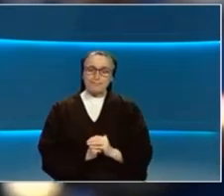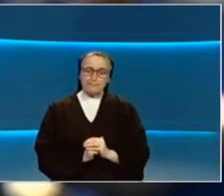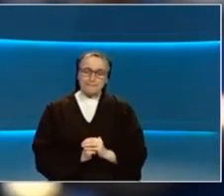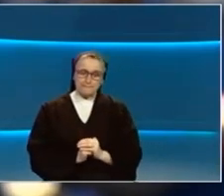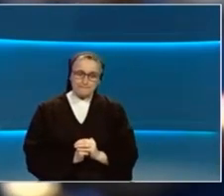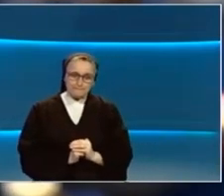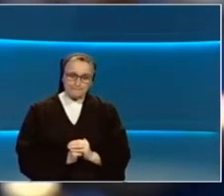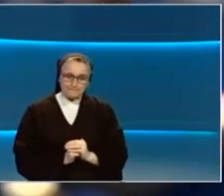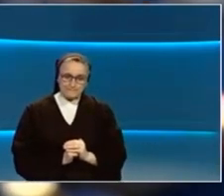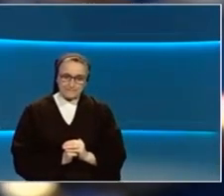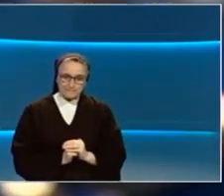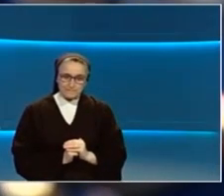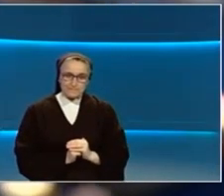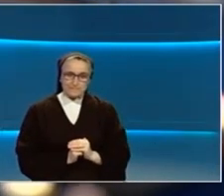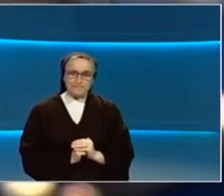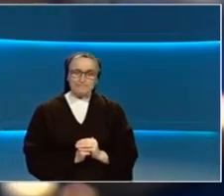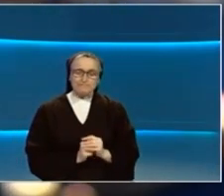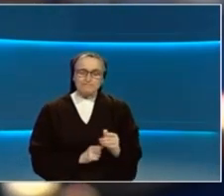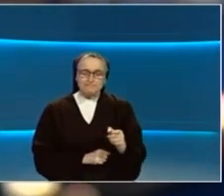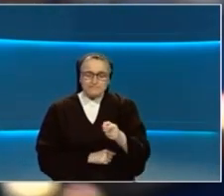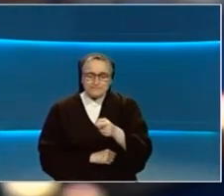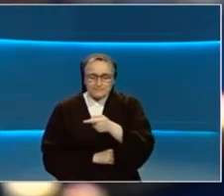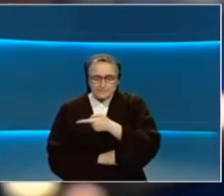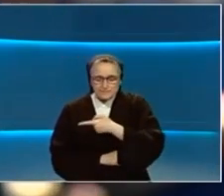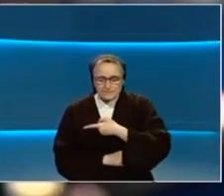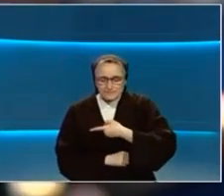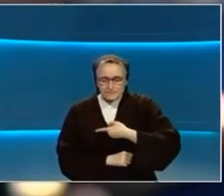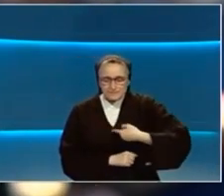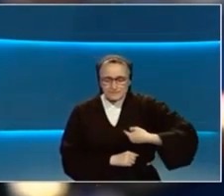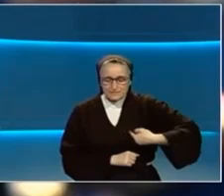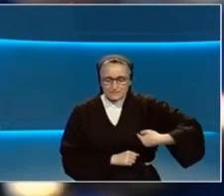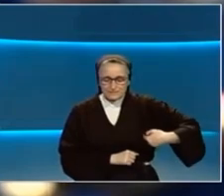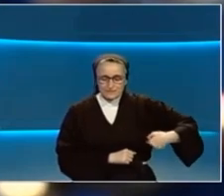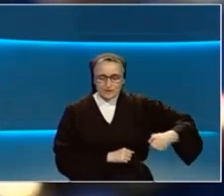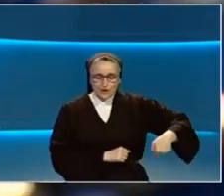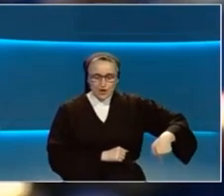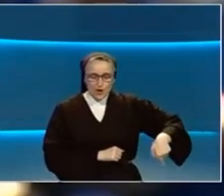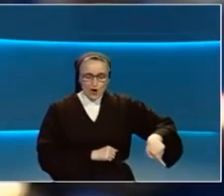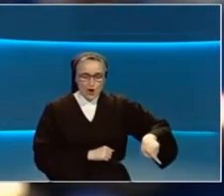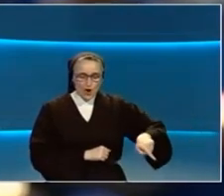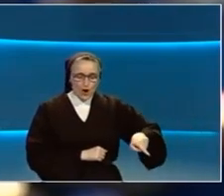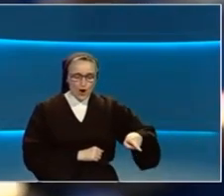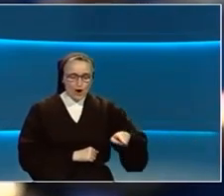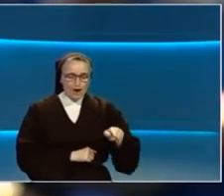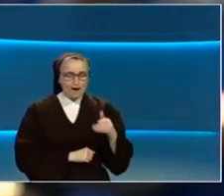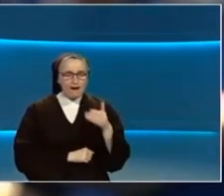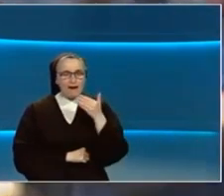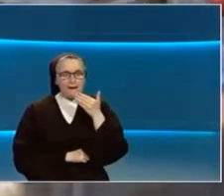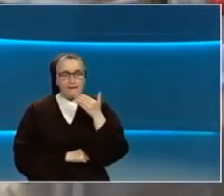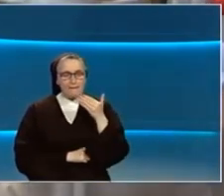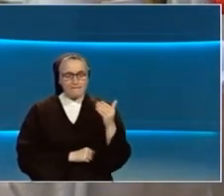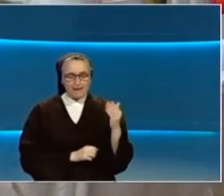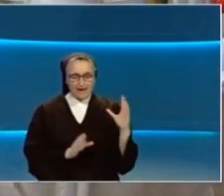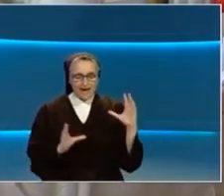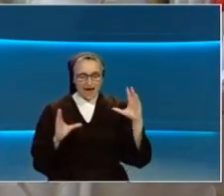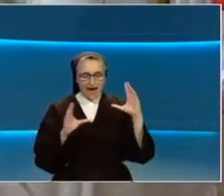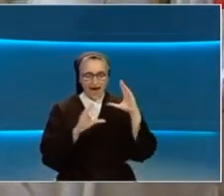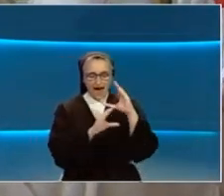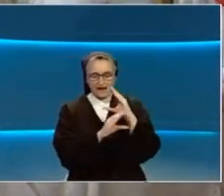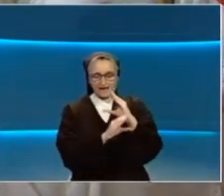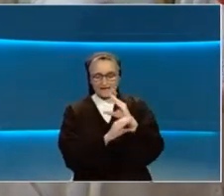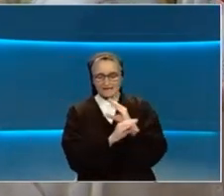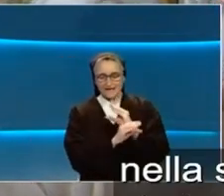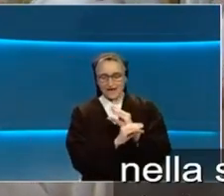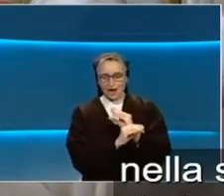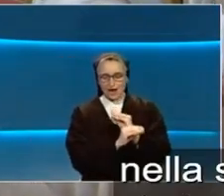eduxit. O vere beata nox, in qua